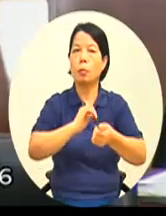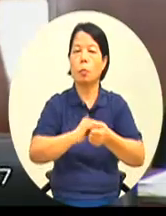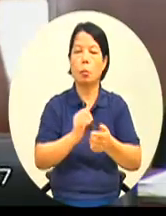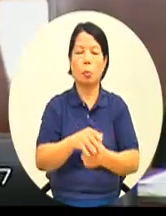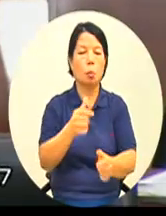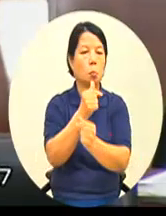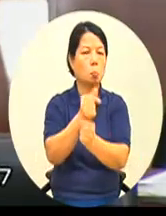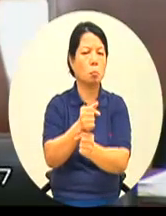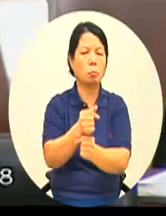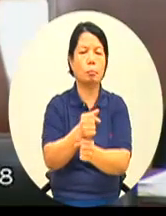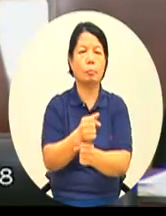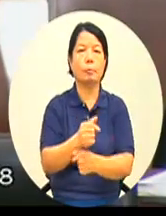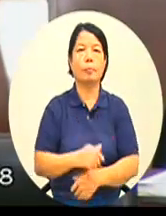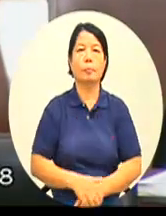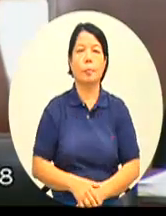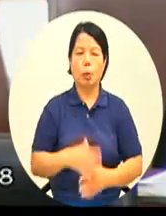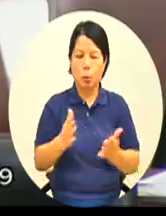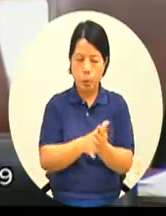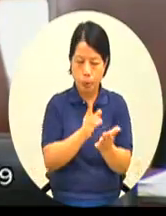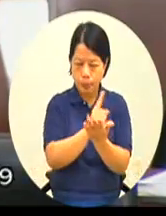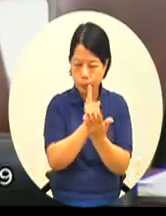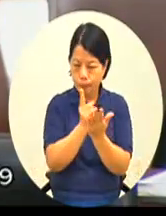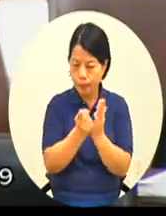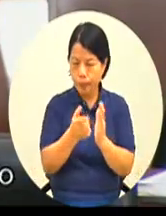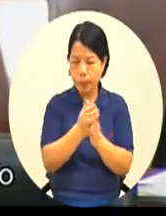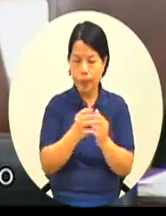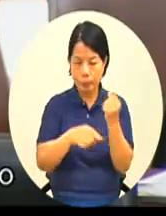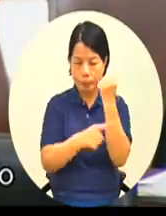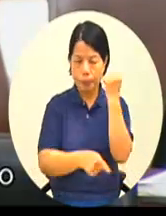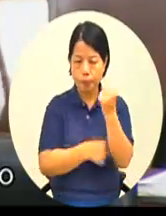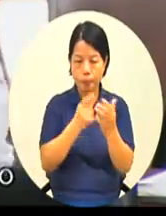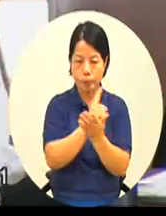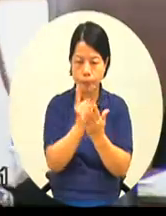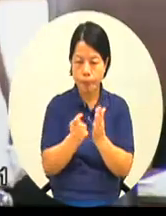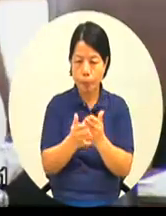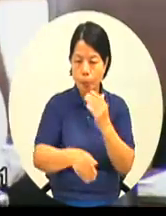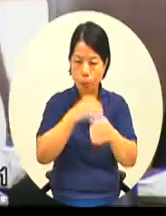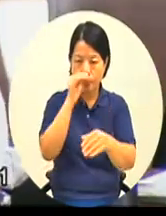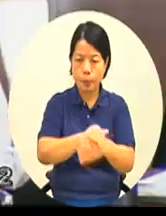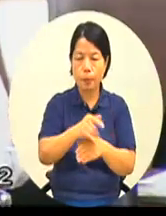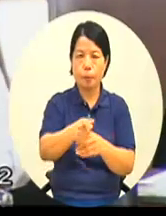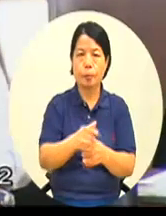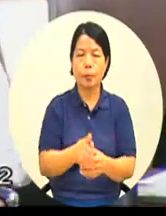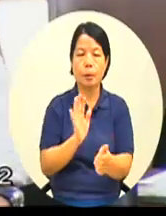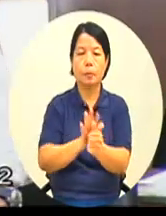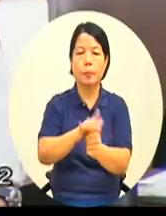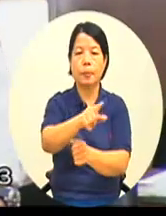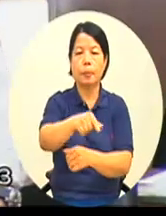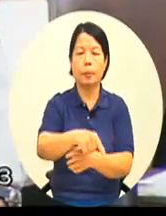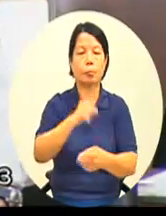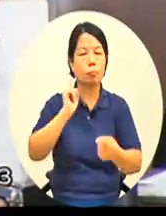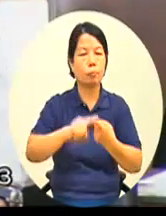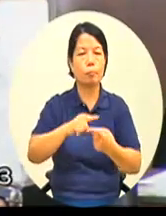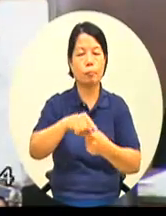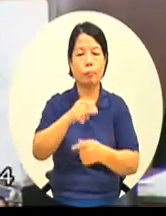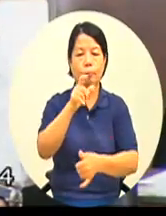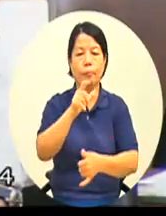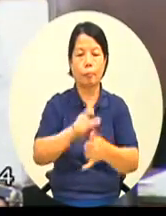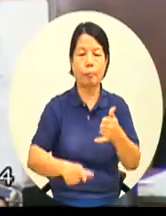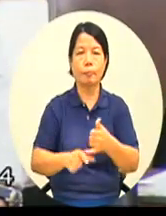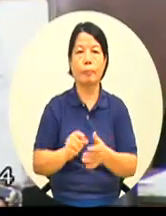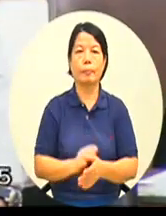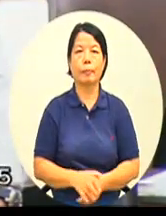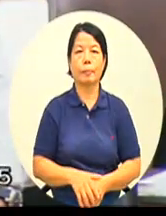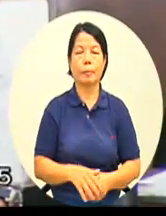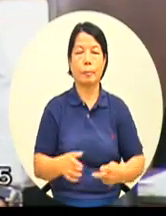延的，我们是把一条一条一条法令找出来去成就这些 所谓对的事情，这是有关